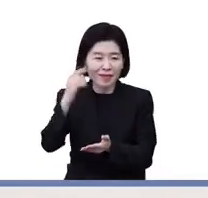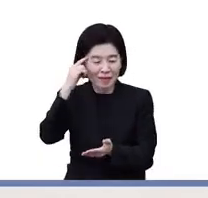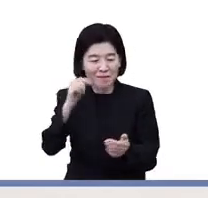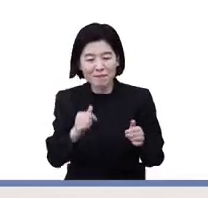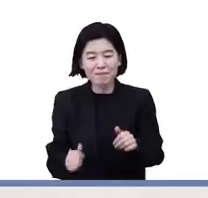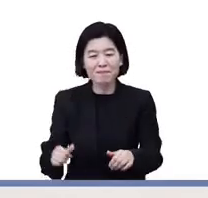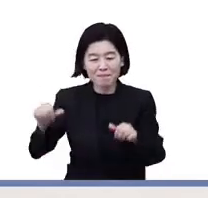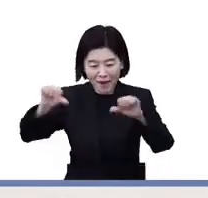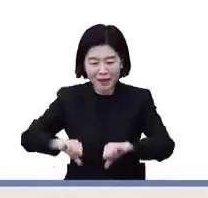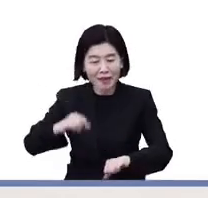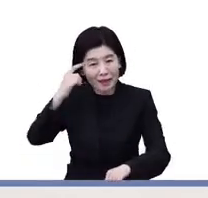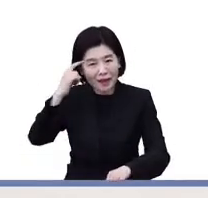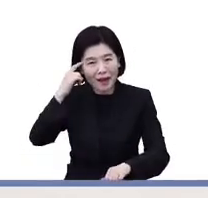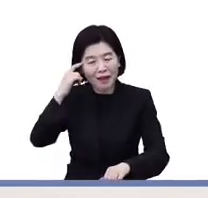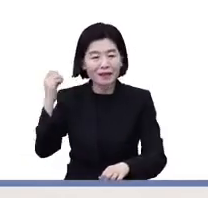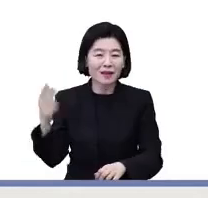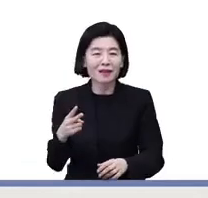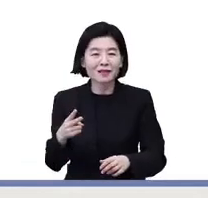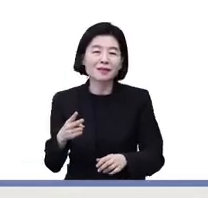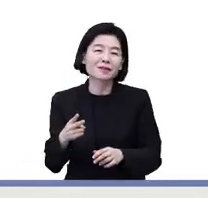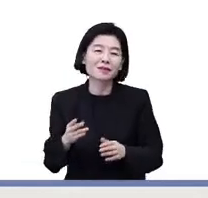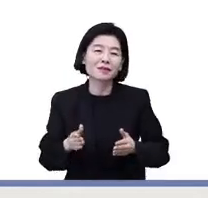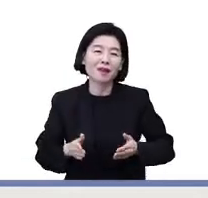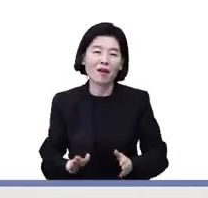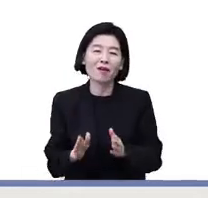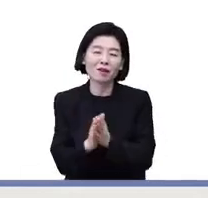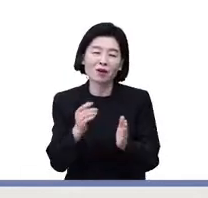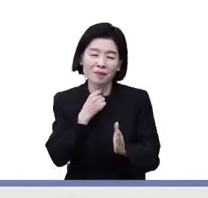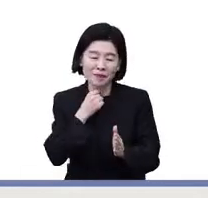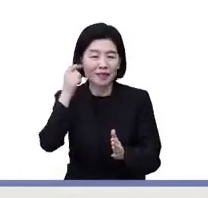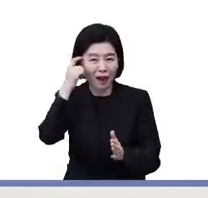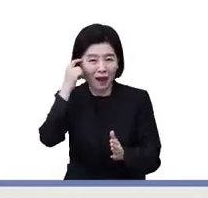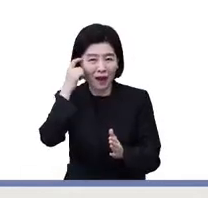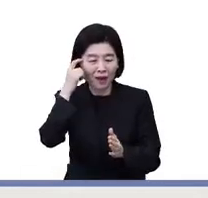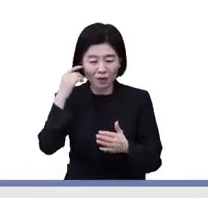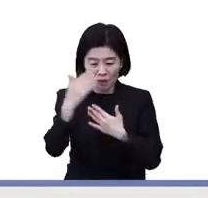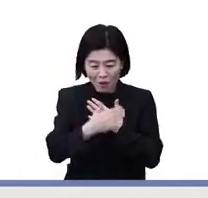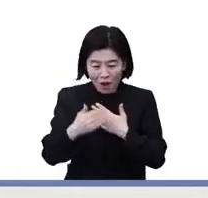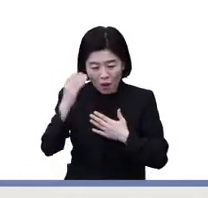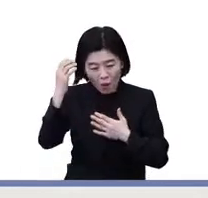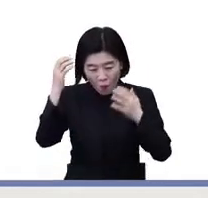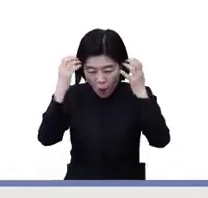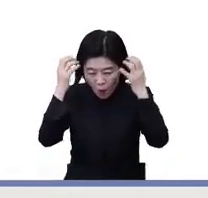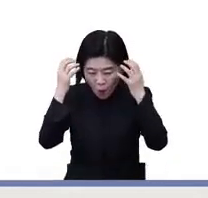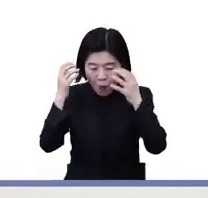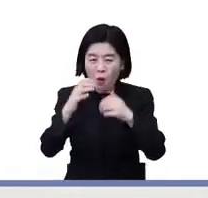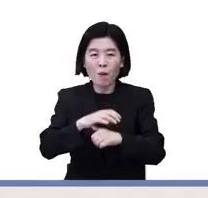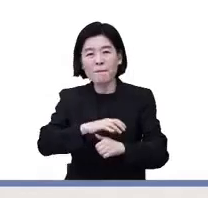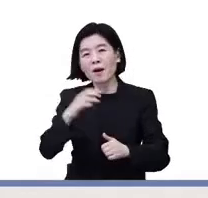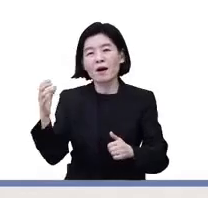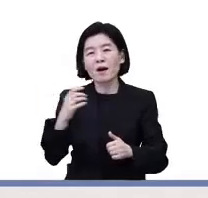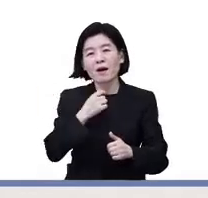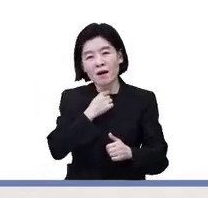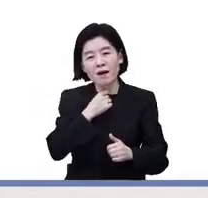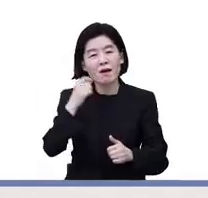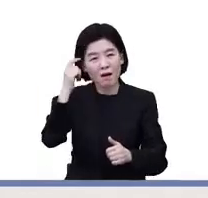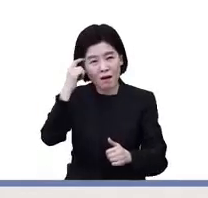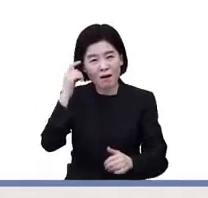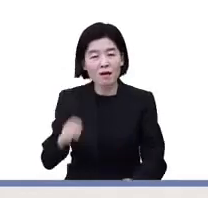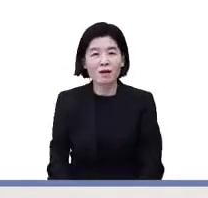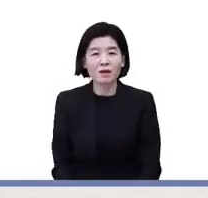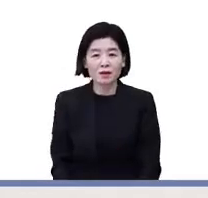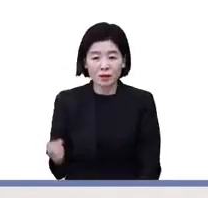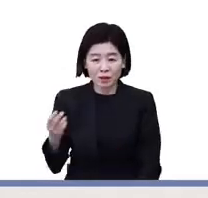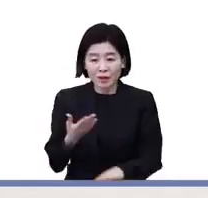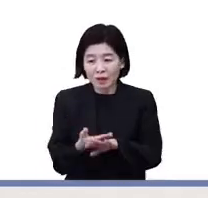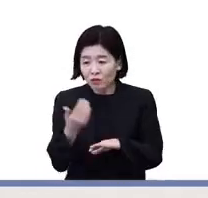어떤 고통으로부터의 해방, 육체적 고통, 정신적 고통 모두 해당이 되겠죠. 또 타인에게 영향력 행사, 이건 무슨 말씀이냐면은, 예를